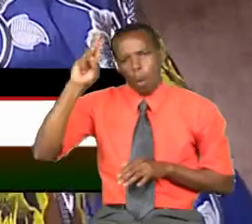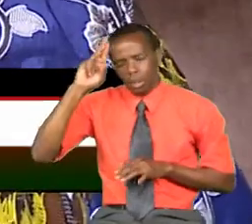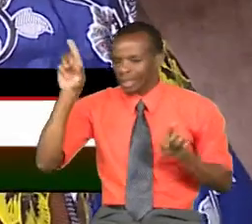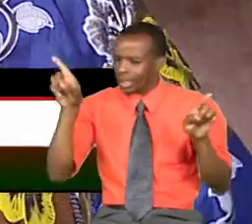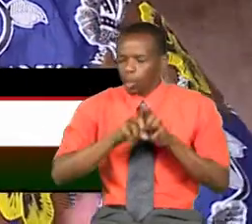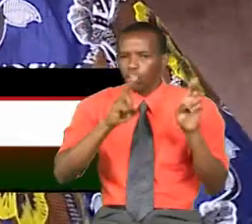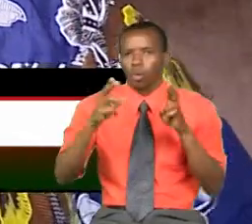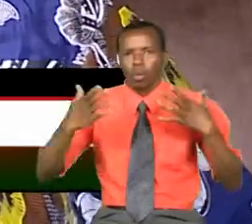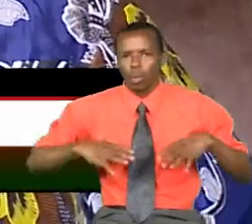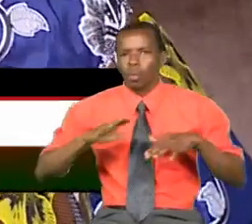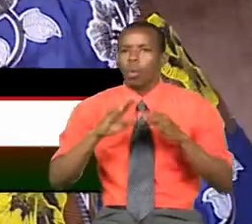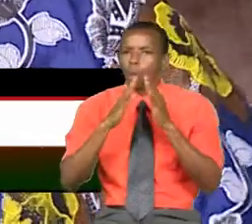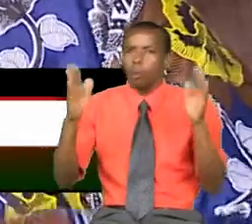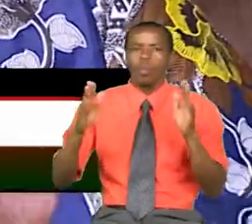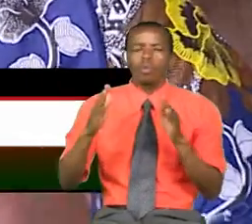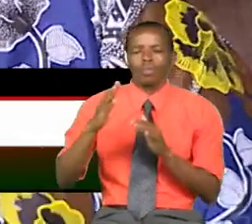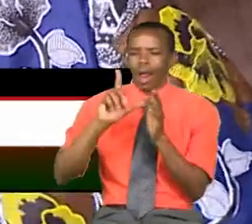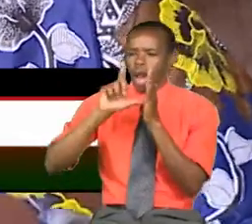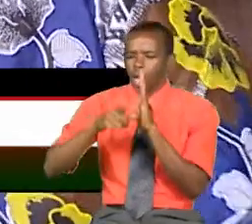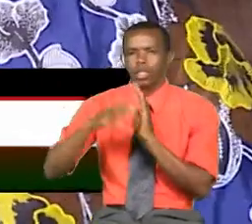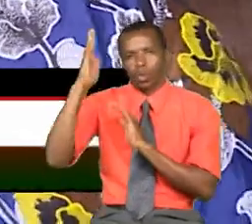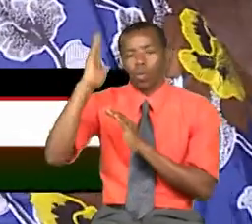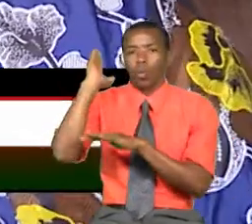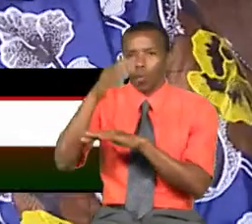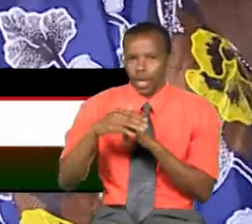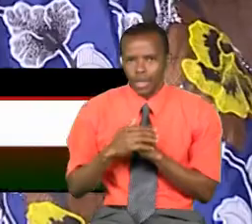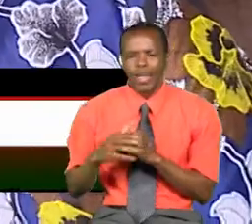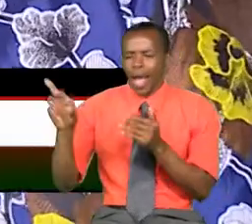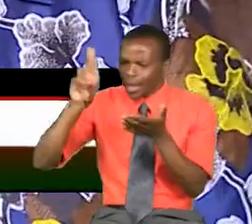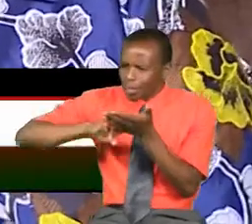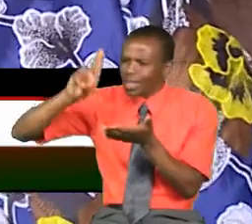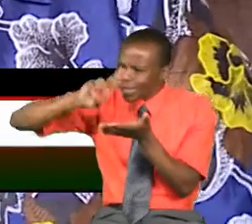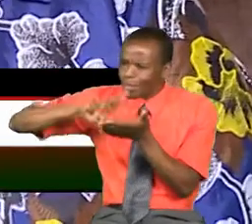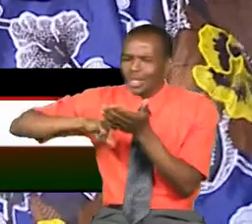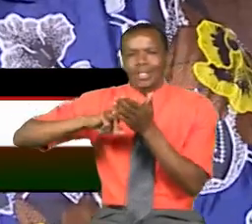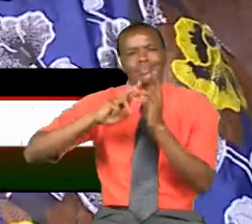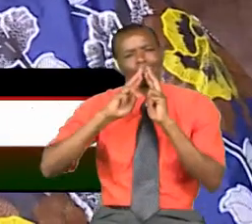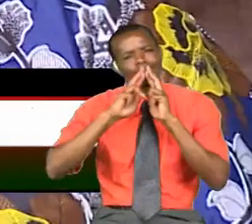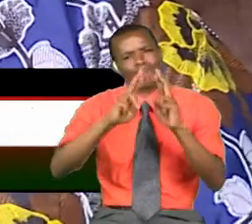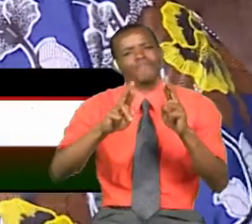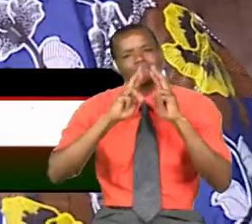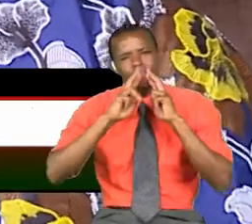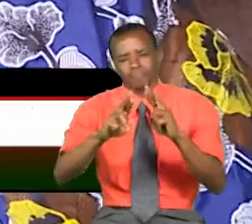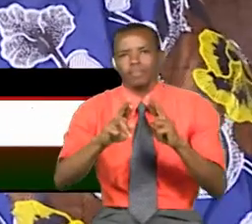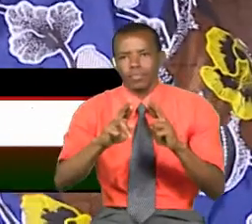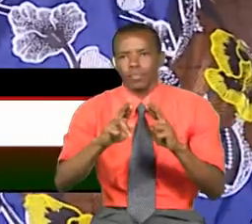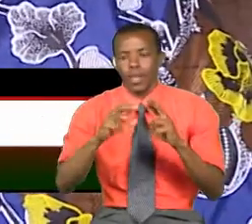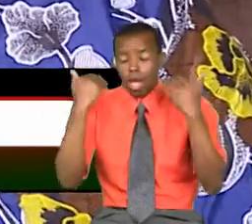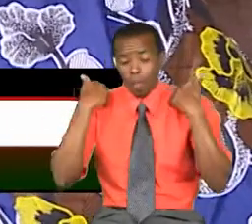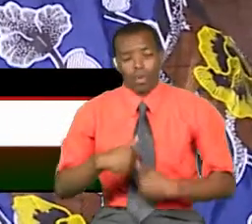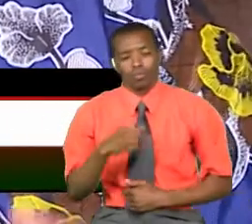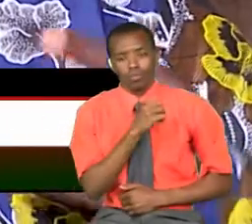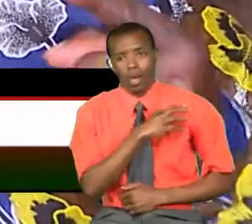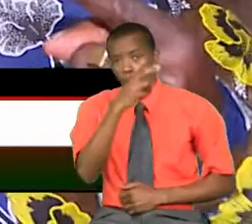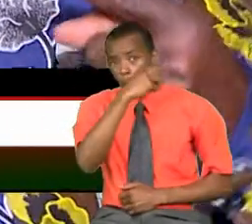hayo. Mengi mtatangaziwa baadaye. Basi tukaendelea, rudia tena, nikarudia, nikatangaza. Nilikuwa na uoga,